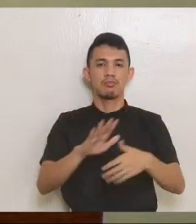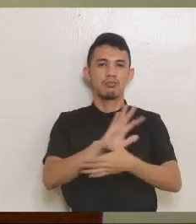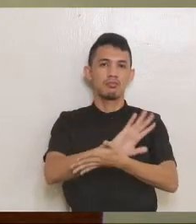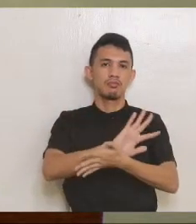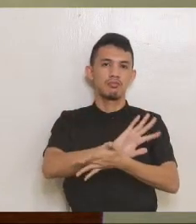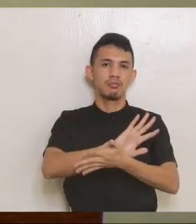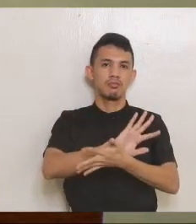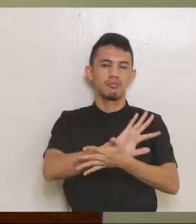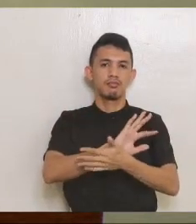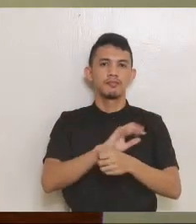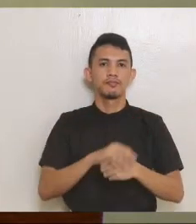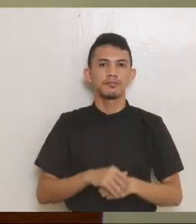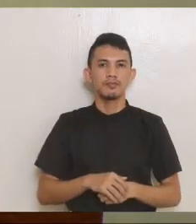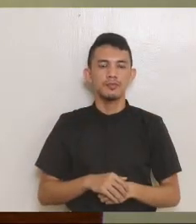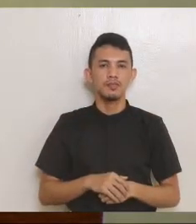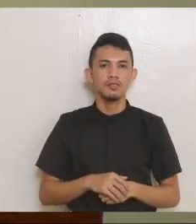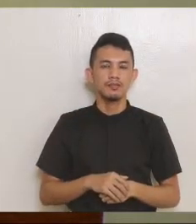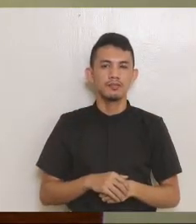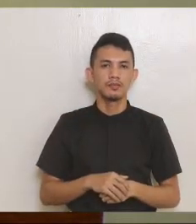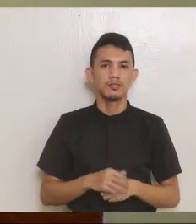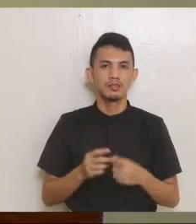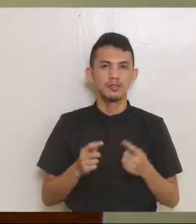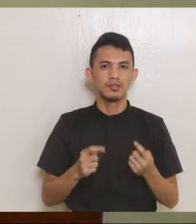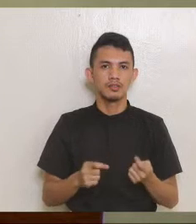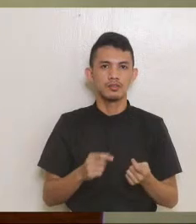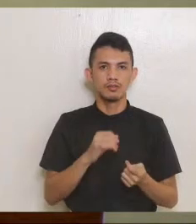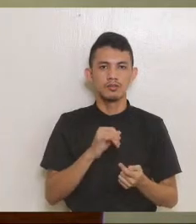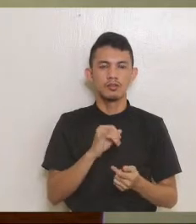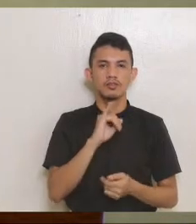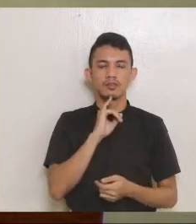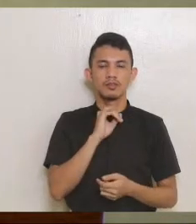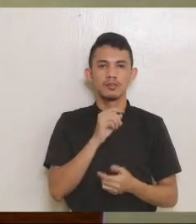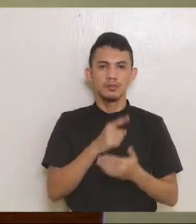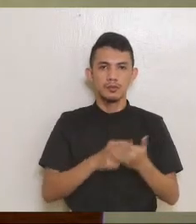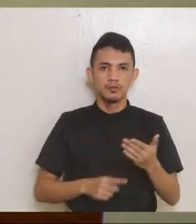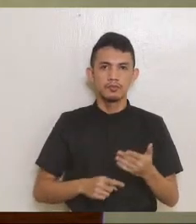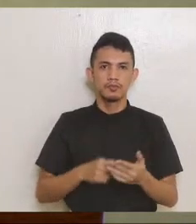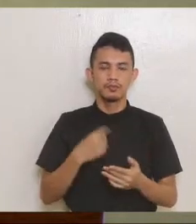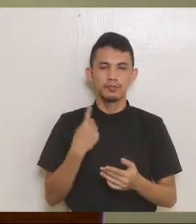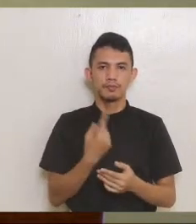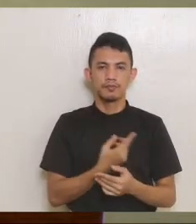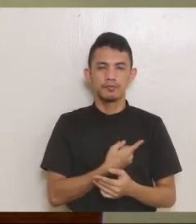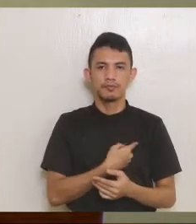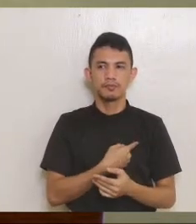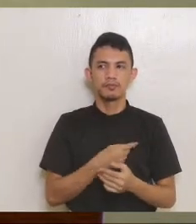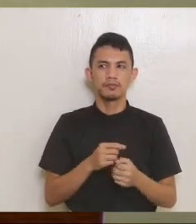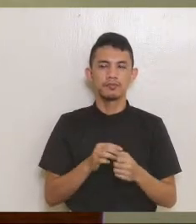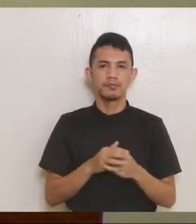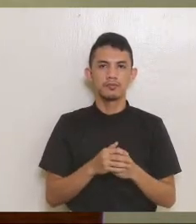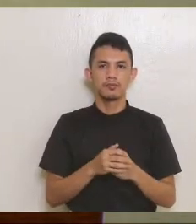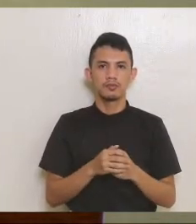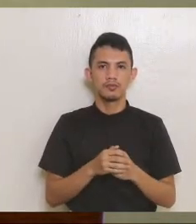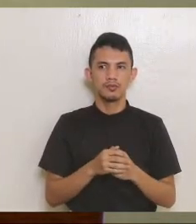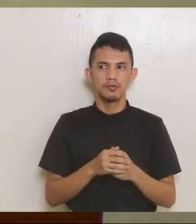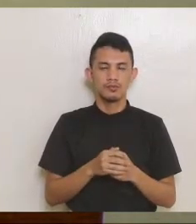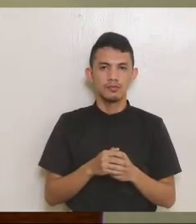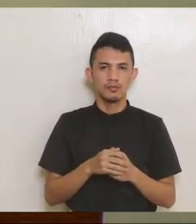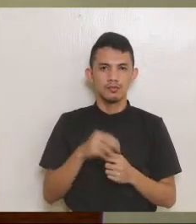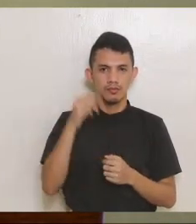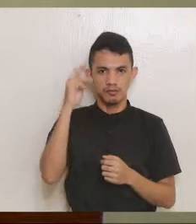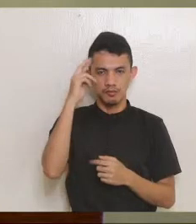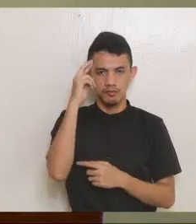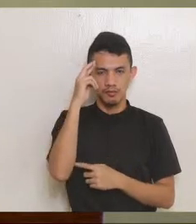maokini ang atong mga bantayanan. Kay kung maokini ang atong mga mindsets, then wala na